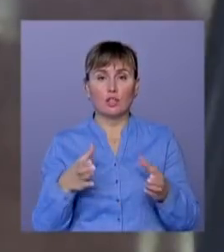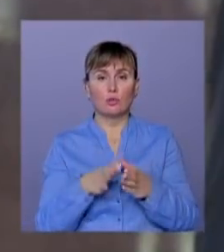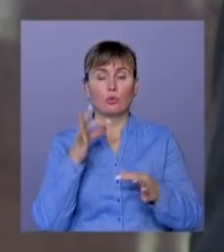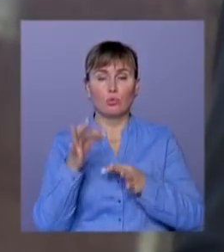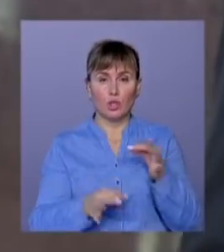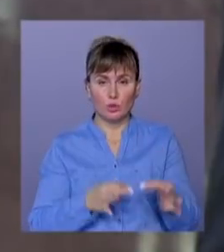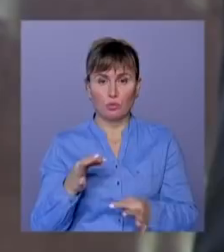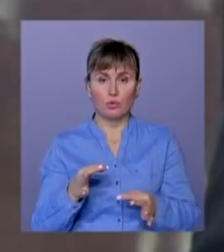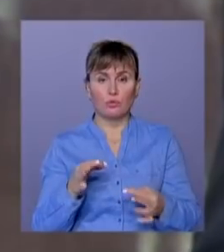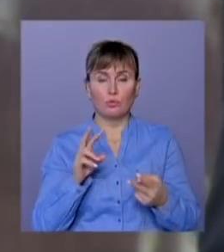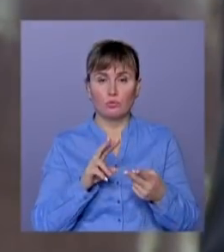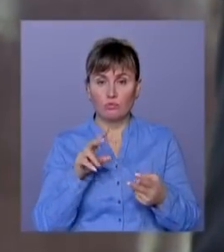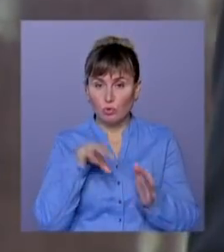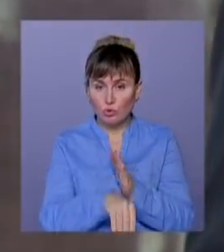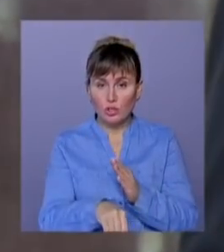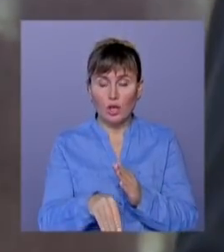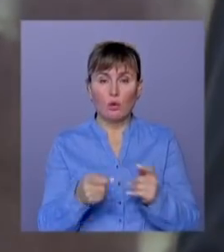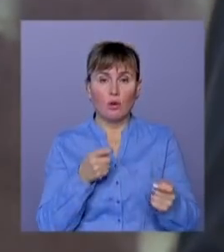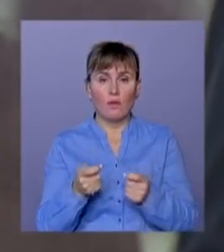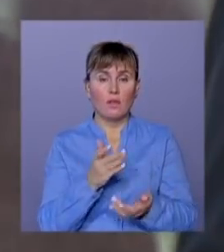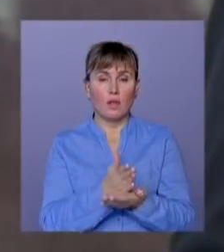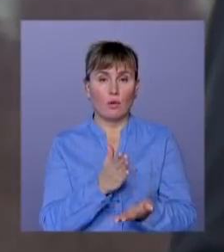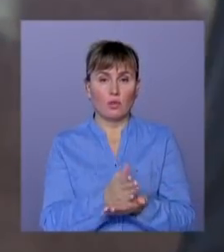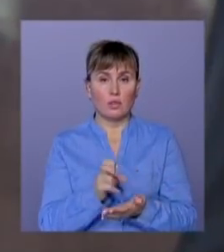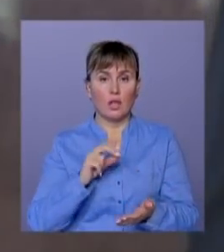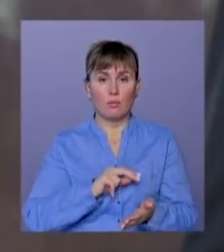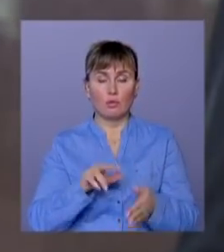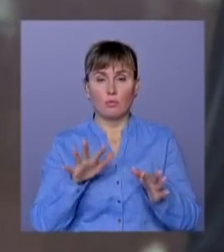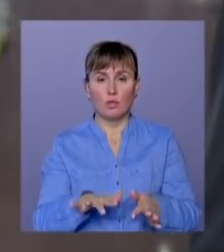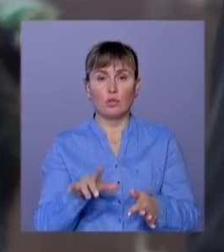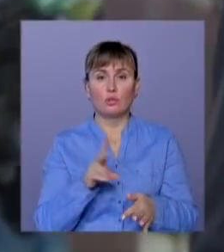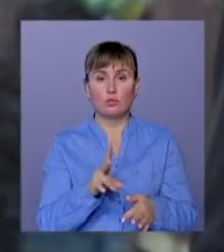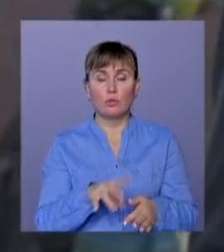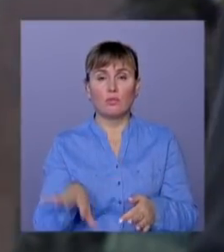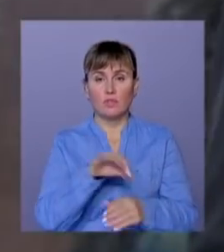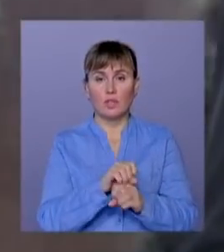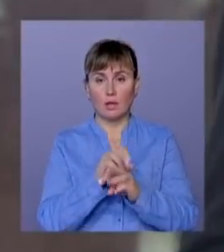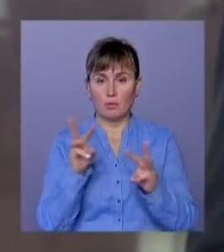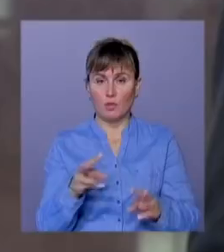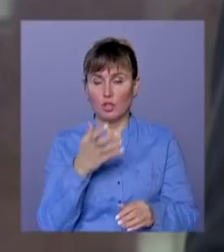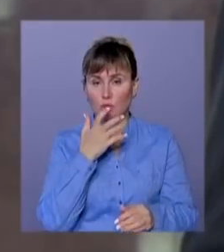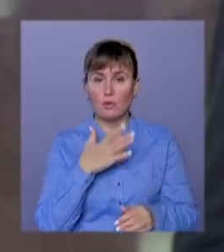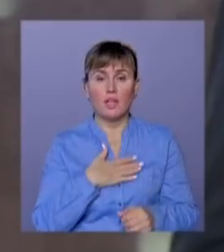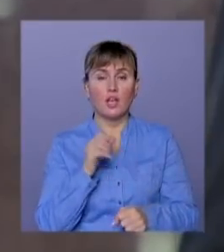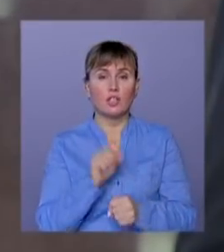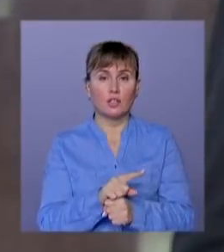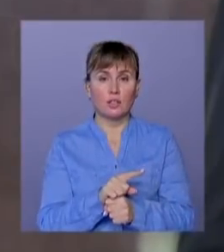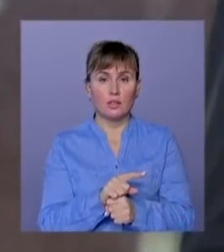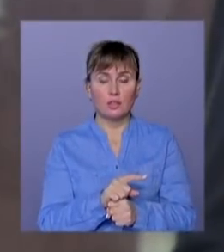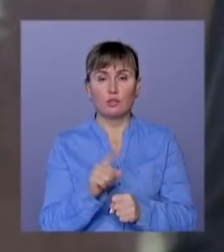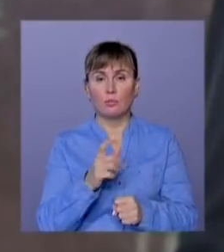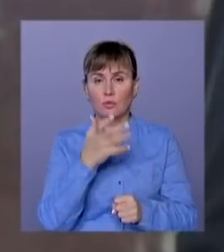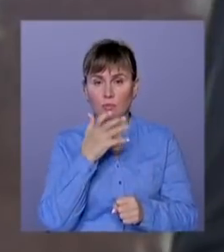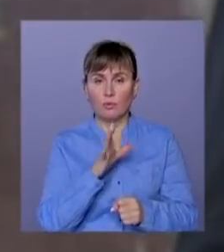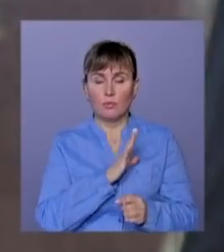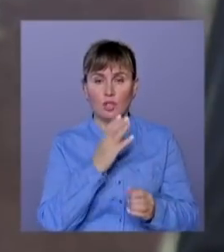круглосуточно, включая руководство, находится на рабочих местах для того, чтобы обеспечить всех потребителей теплом. Наша задача – удержать теплогидрический